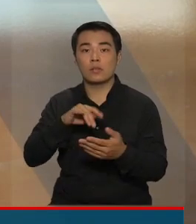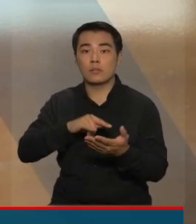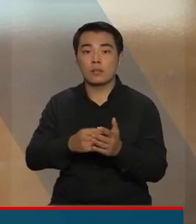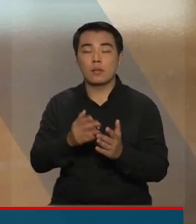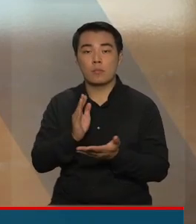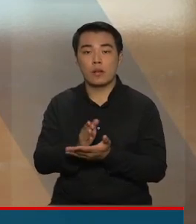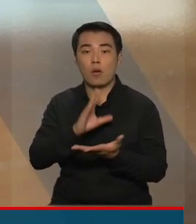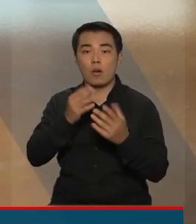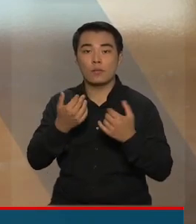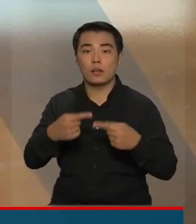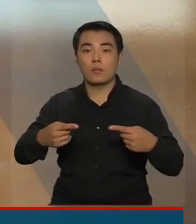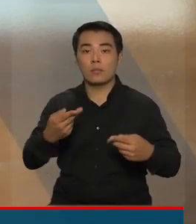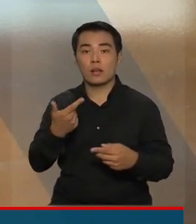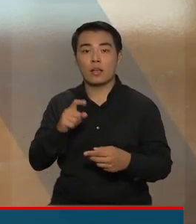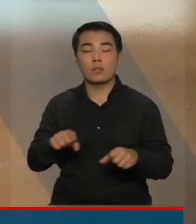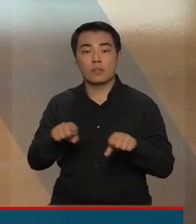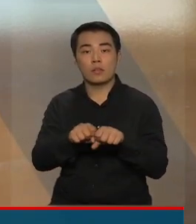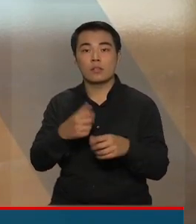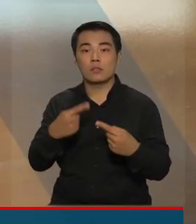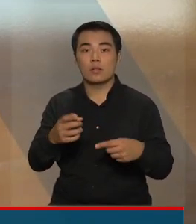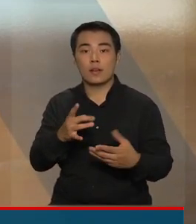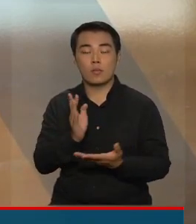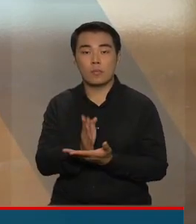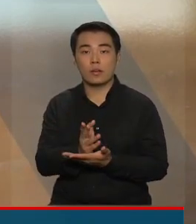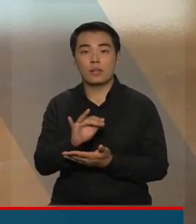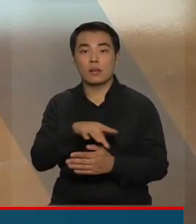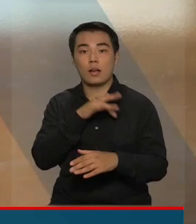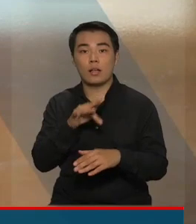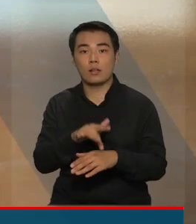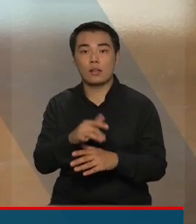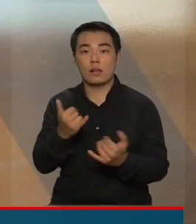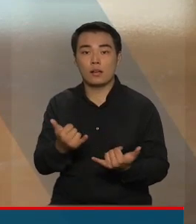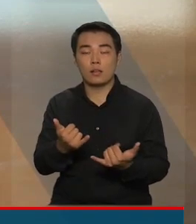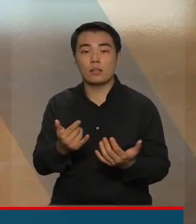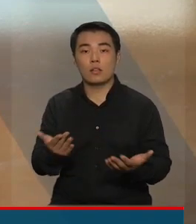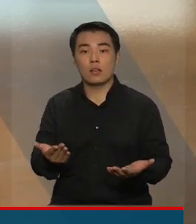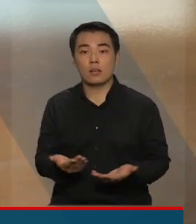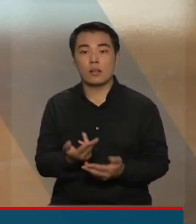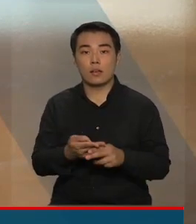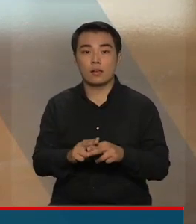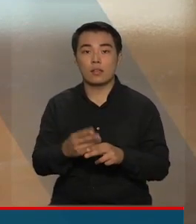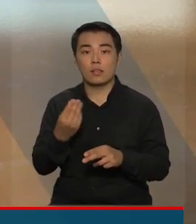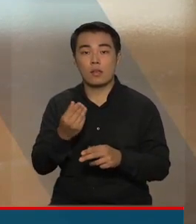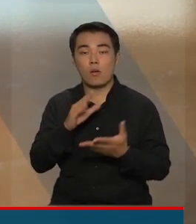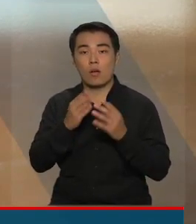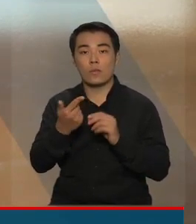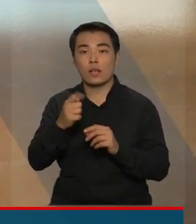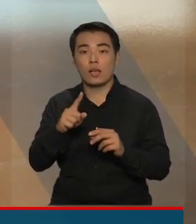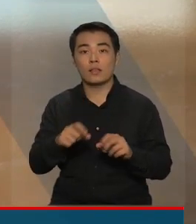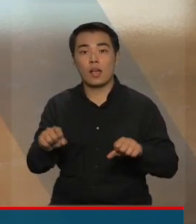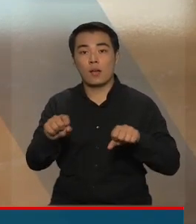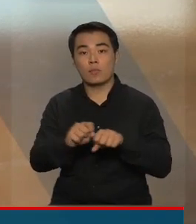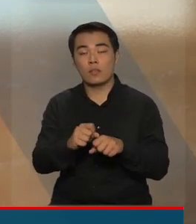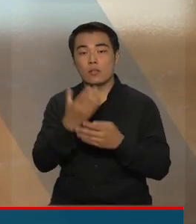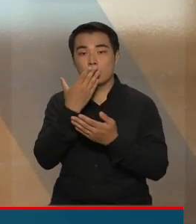бірте-бірте аудандар қосылып жатыр. Одан басқа қалада тұрғызылып жатқан нысандар, олардың бәрі мынау газ қазандықтарына,